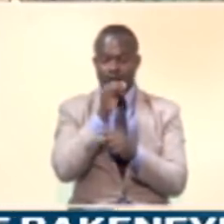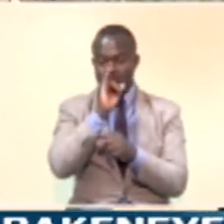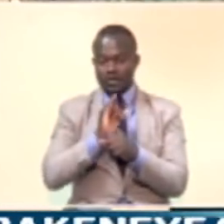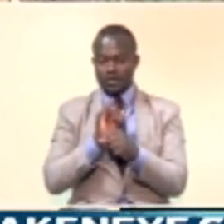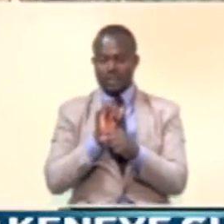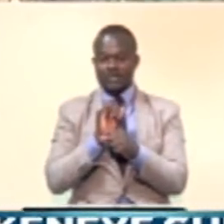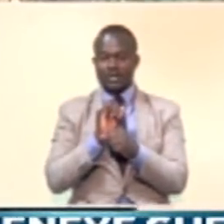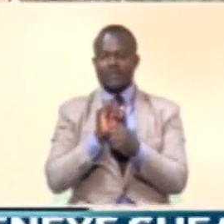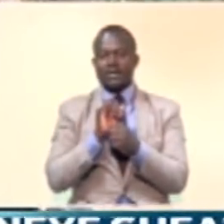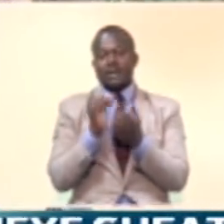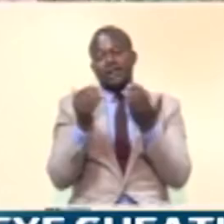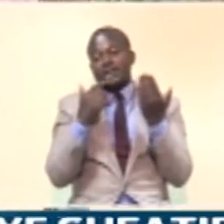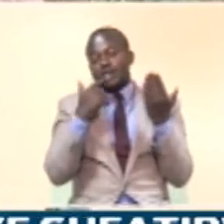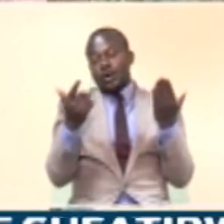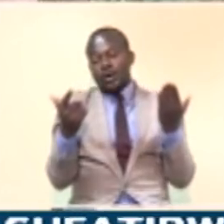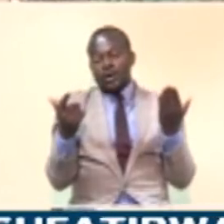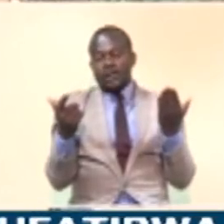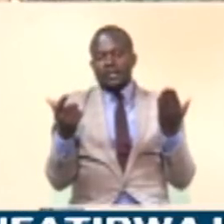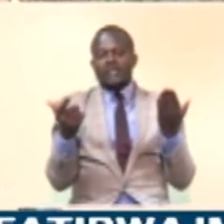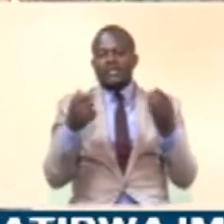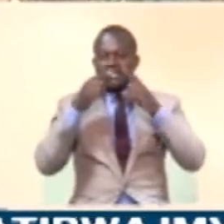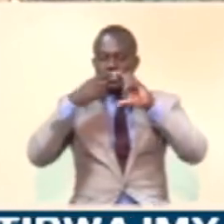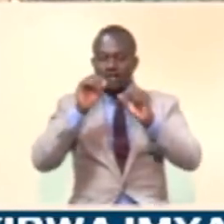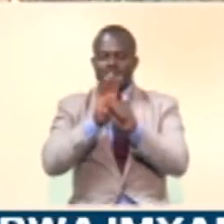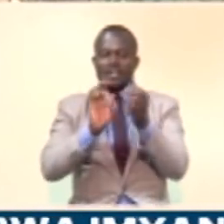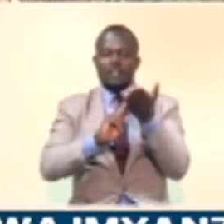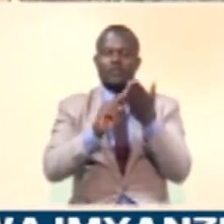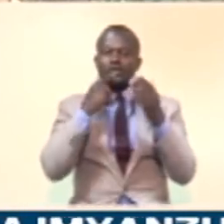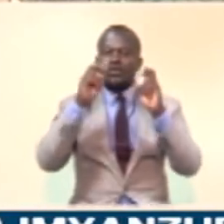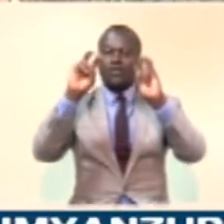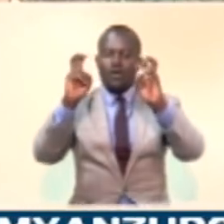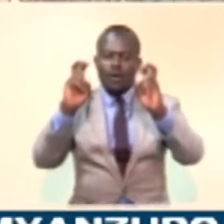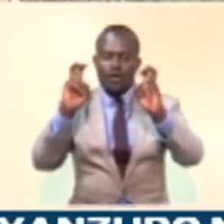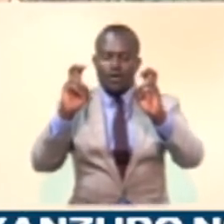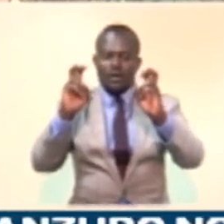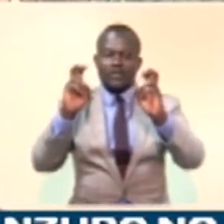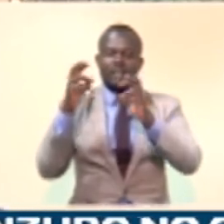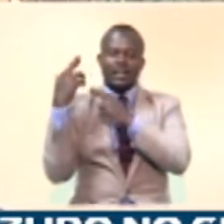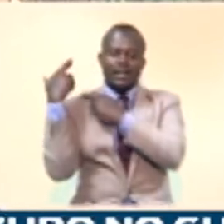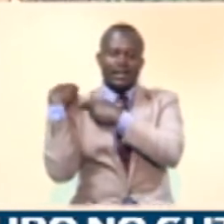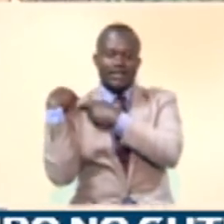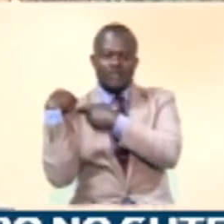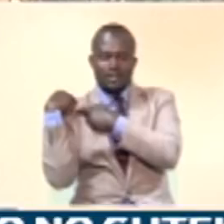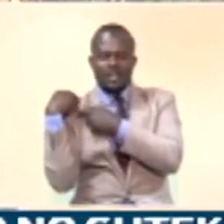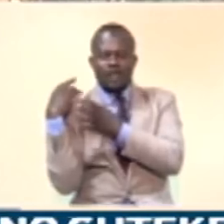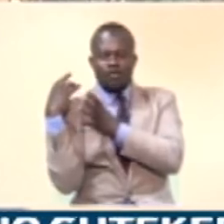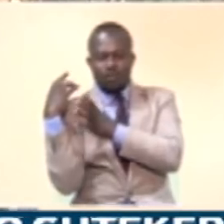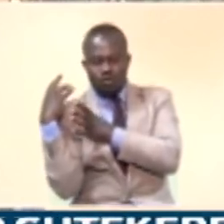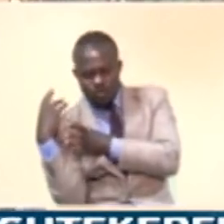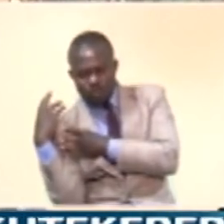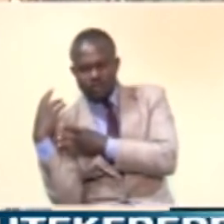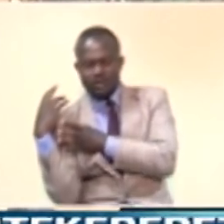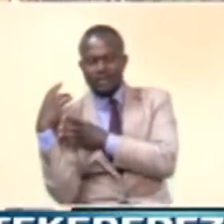abatutsi ngira ngo ijambo bakunze gukoresha cyane no kuvuga ngo responsabilité iri lourde